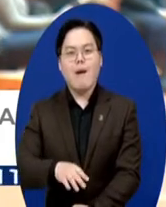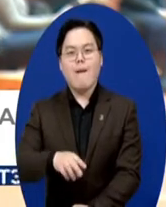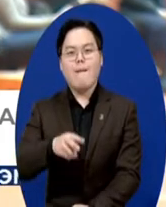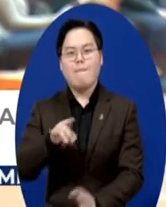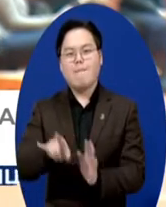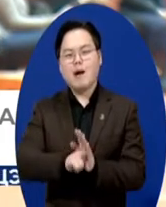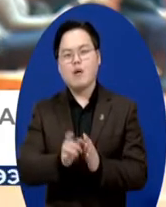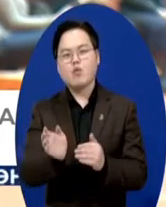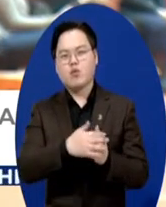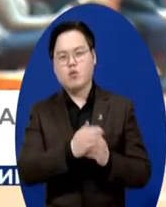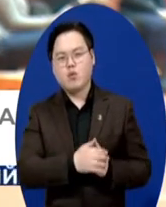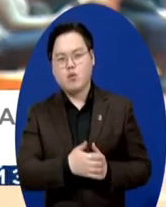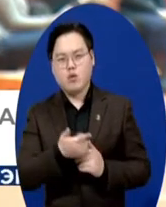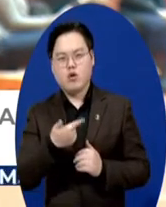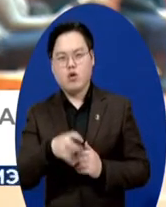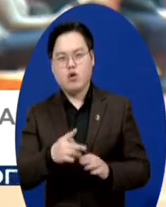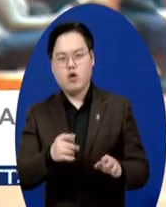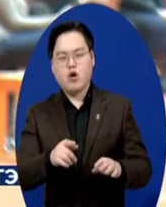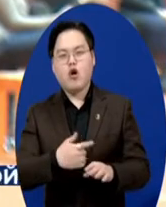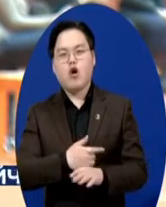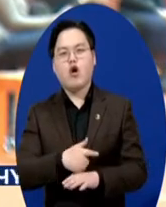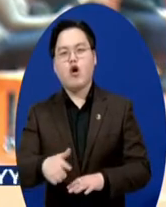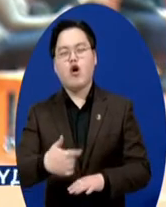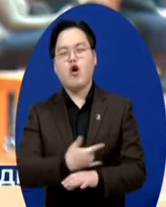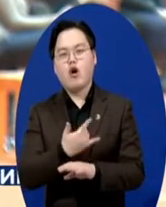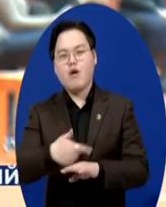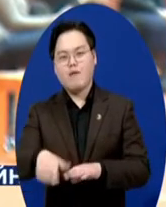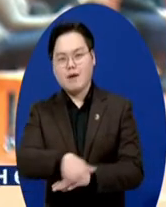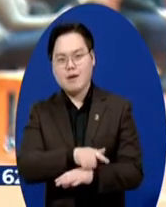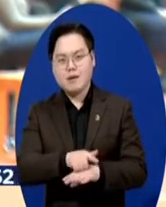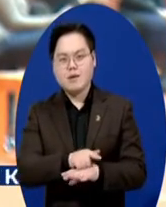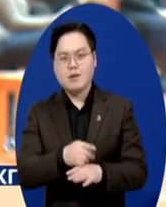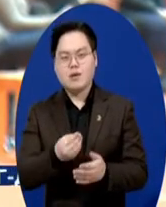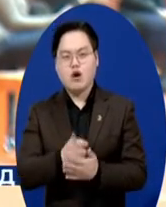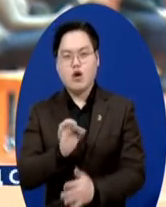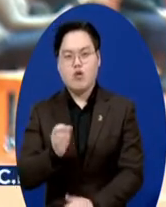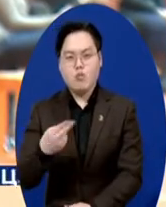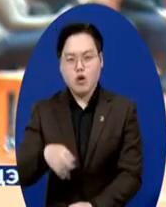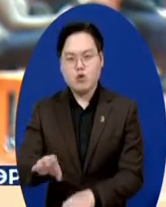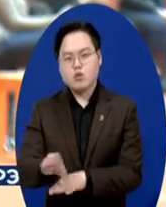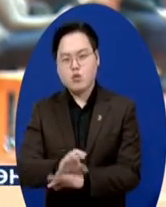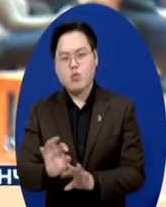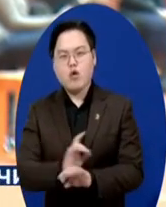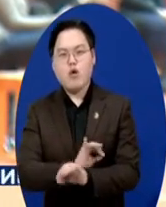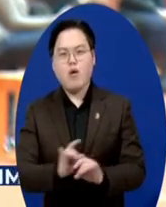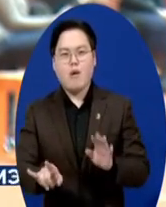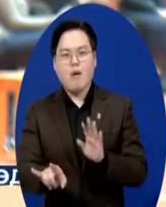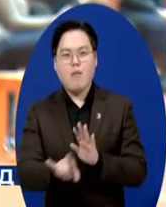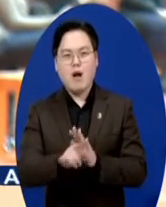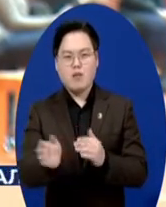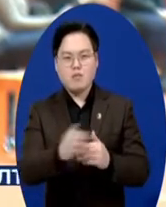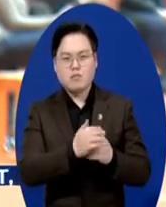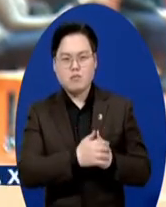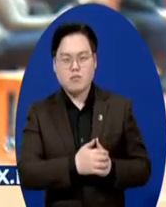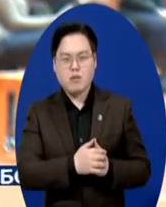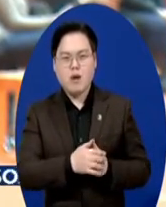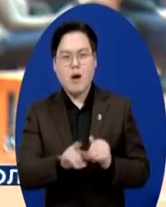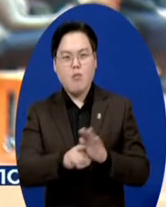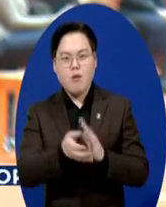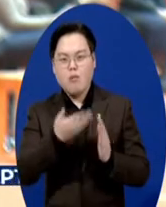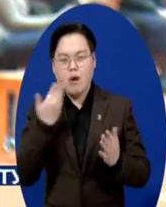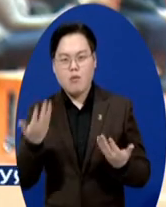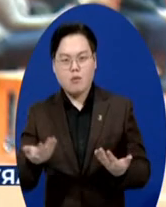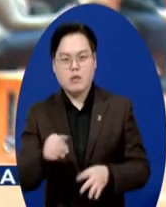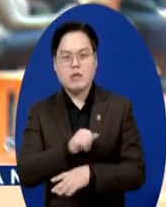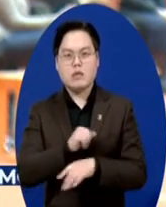хорогдох нэлийг гарсан. Ялангуяа говийн сумдуудад баруун баялаа богд гэх мэт одоо сумдууд малын хорогд нэлийг одоо гарсан юм учраас малгүй болсон